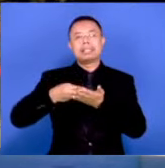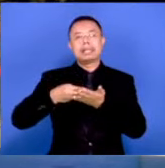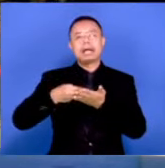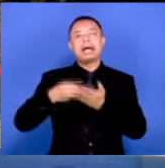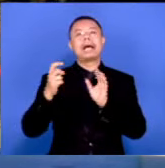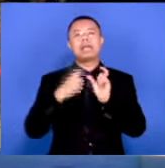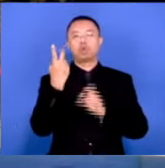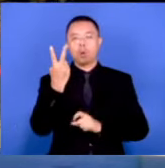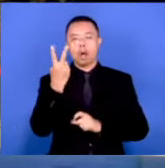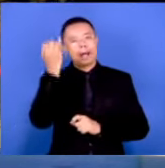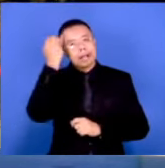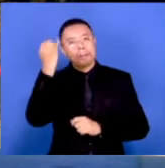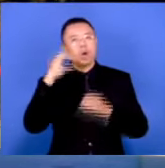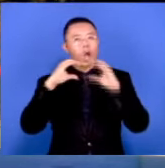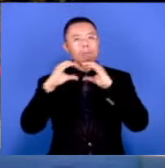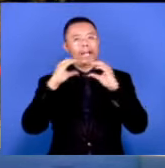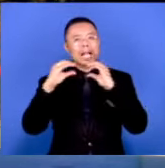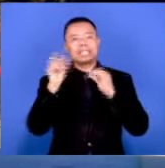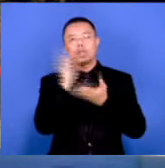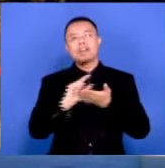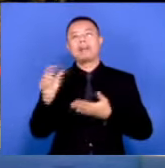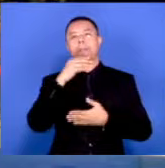Komunikasi Universitas Bakri.